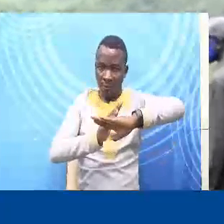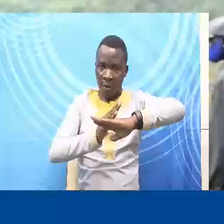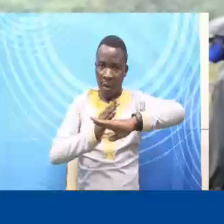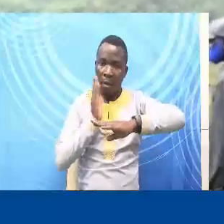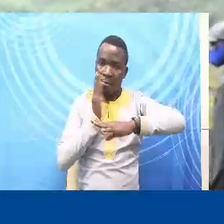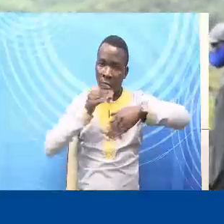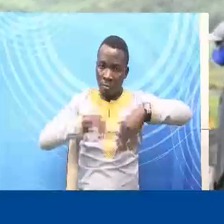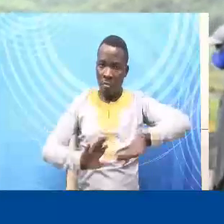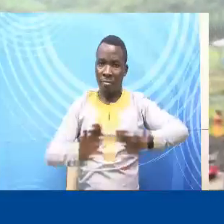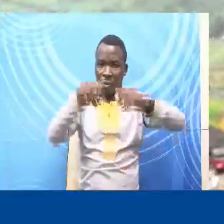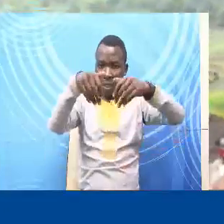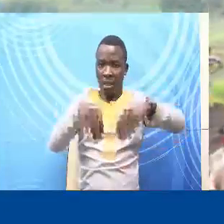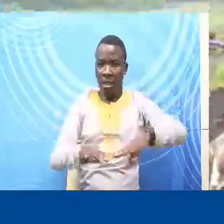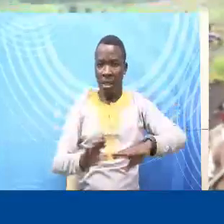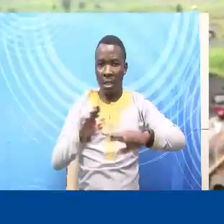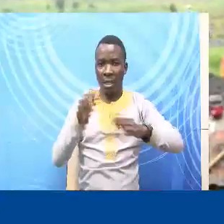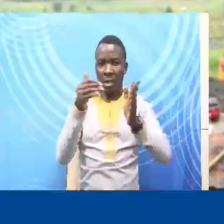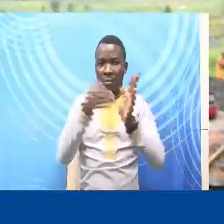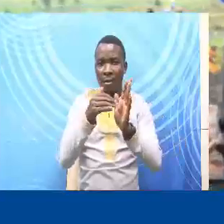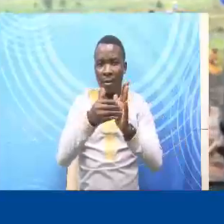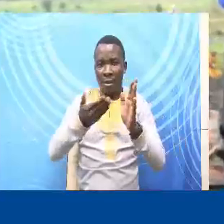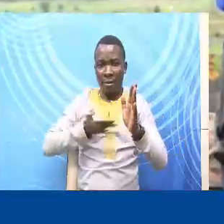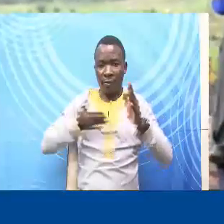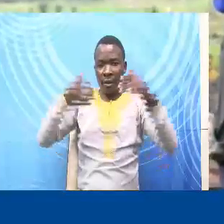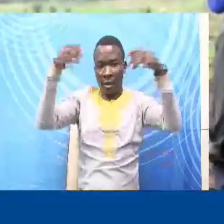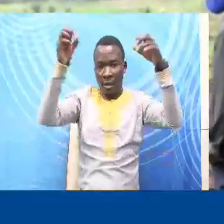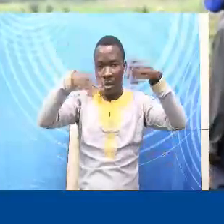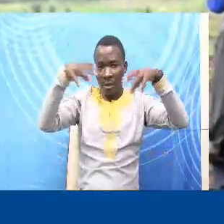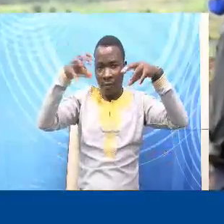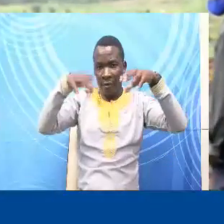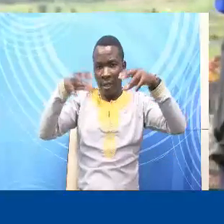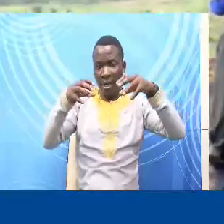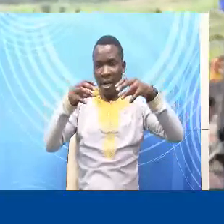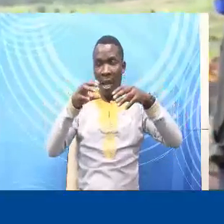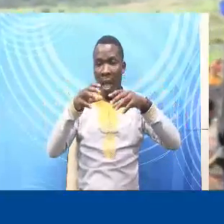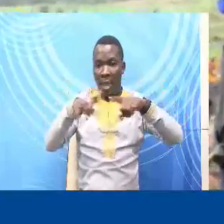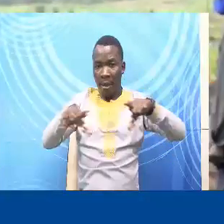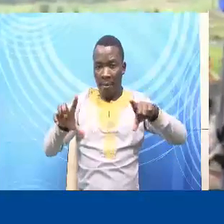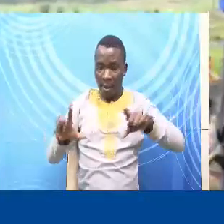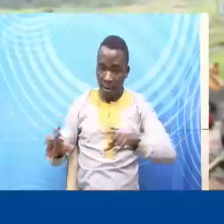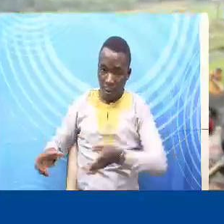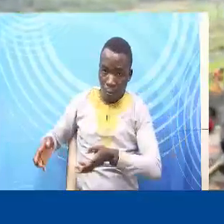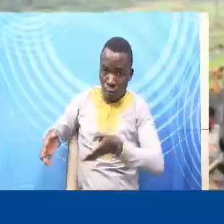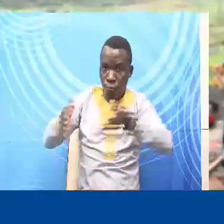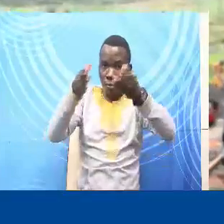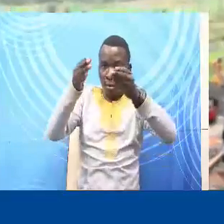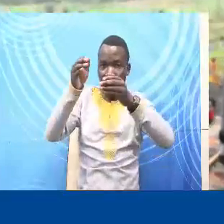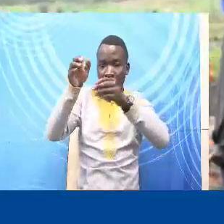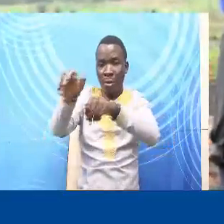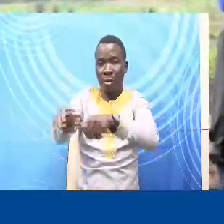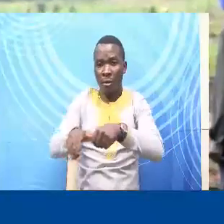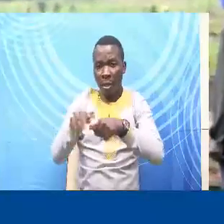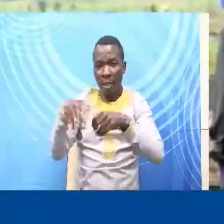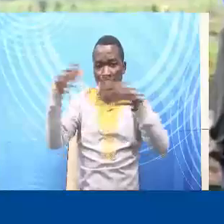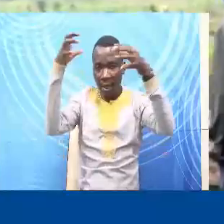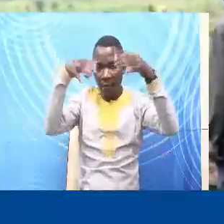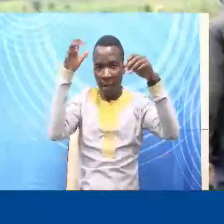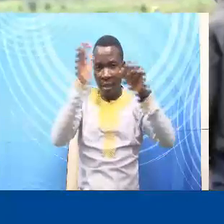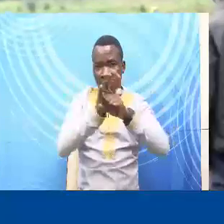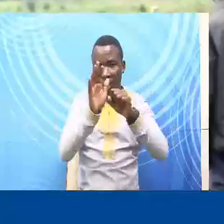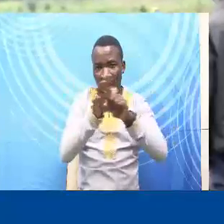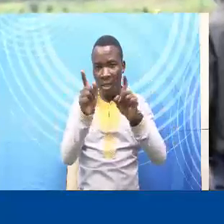iki gishanga twagize ni imvura, imirima yaragiye turahinga imvura ikaba nyinshi cyane cyane nk'ibishyimbo